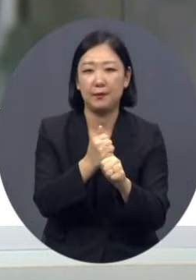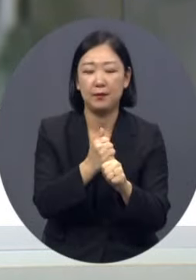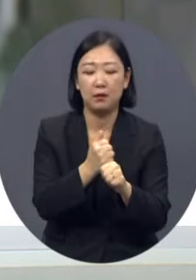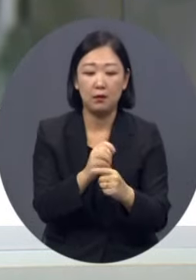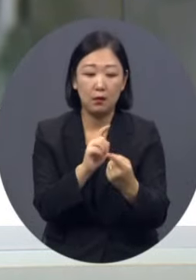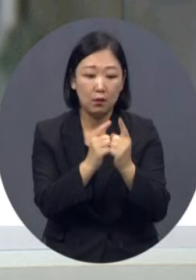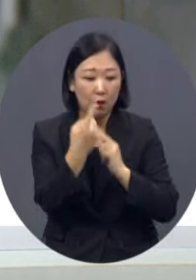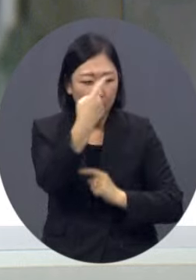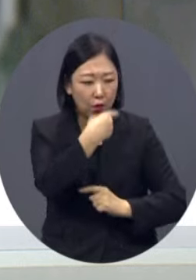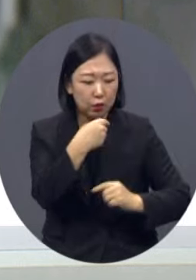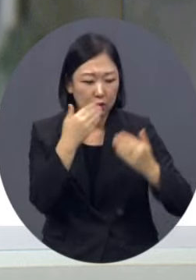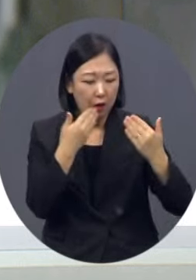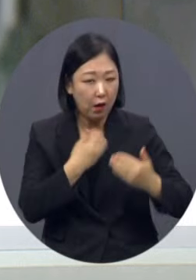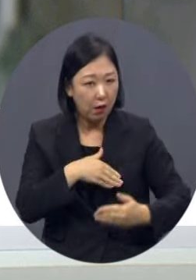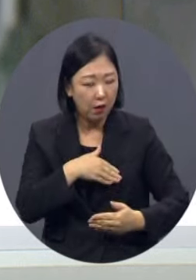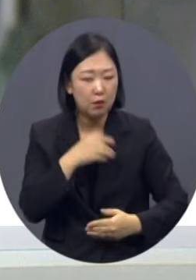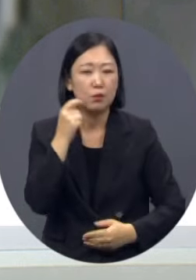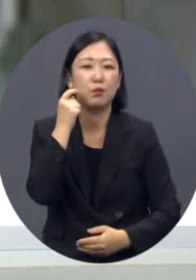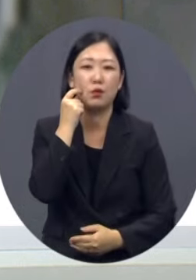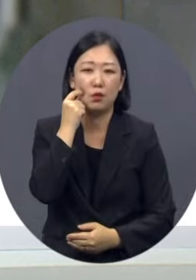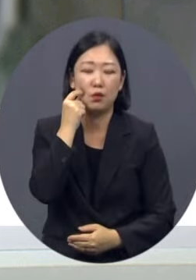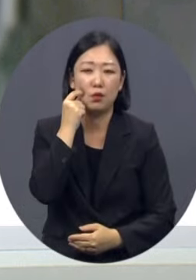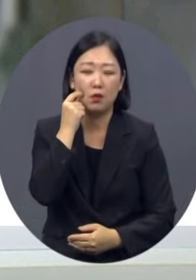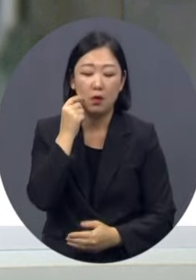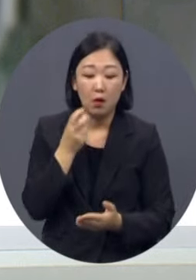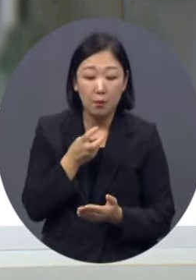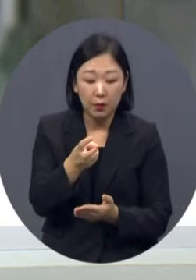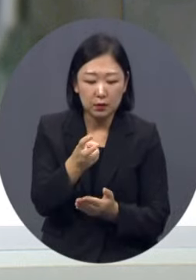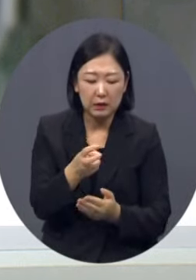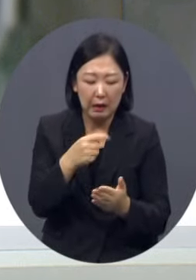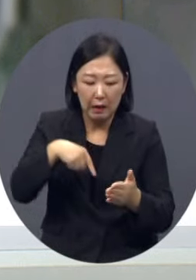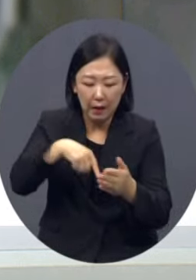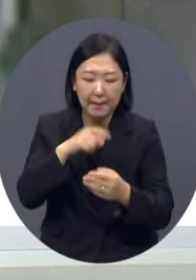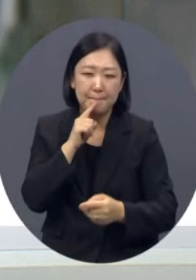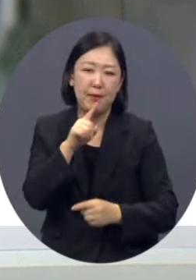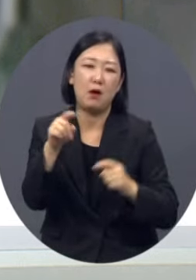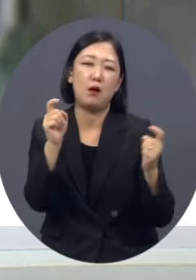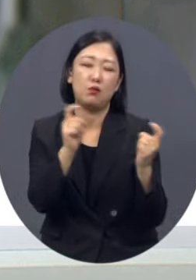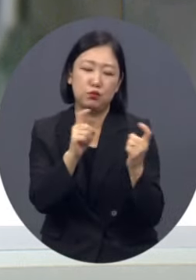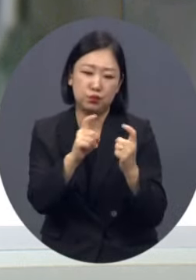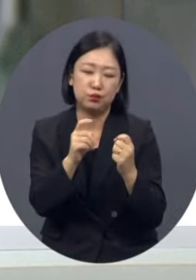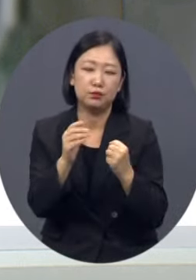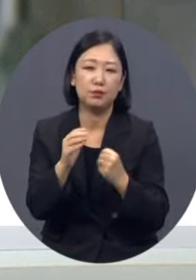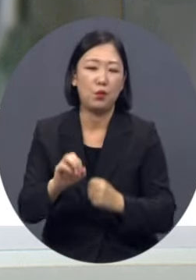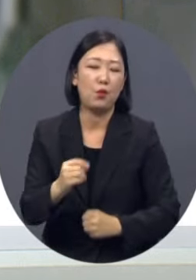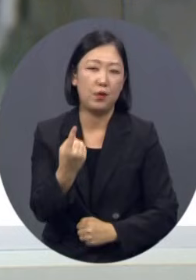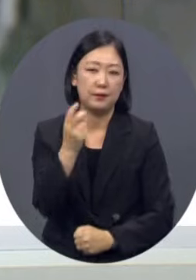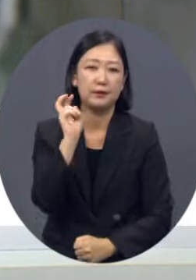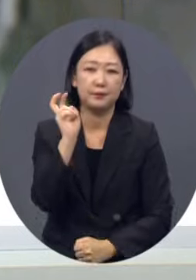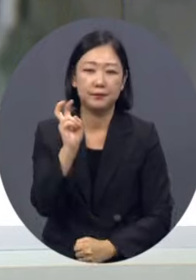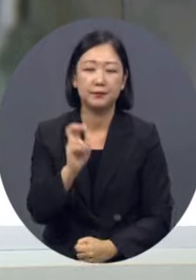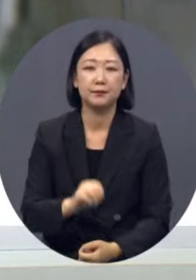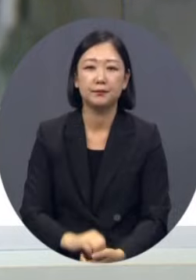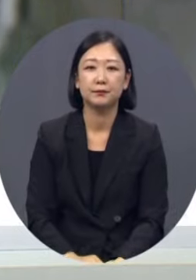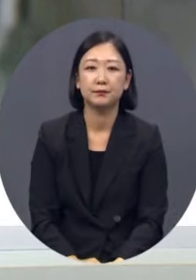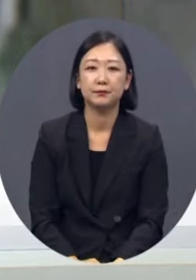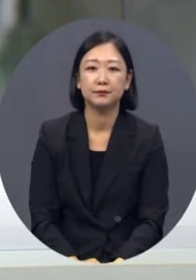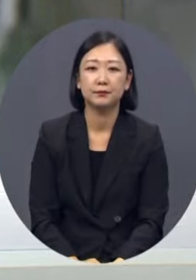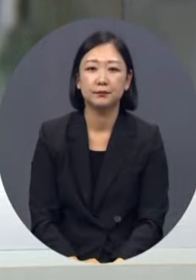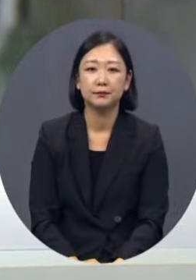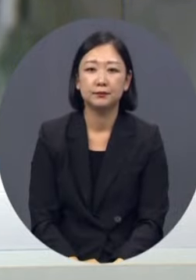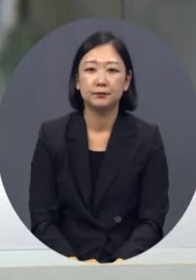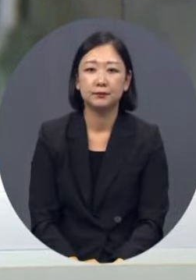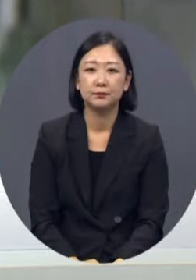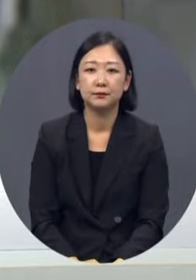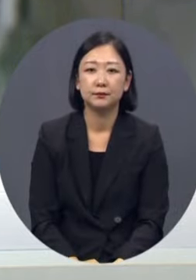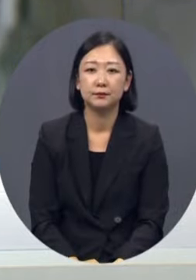서로 면식조차 없는 사이였는데 버스 안에서 버린 말다툼이 원인으로 추정됩니다 보도의 김항섭